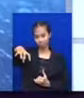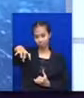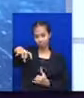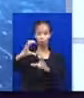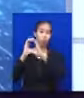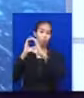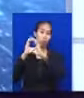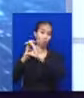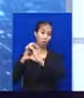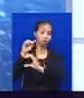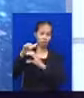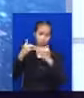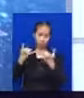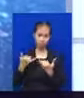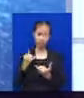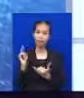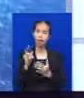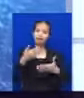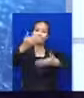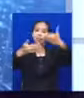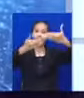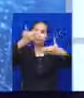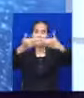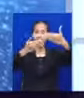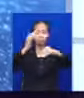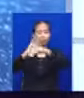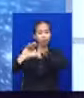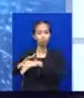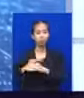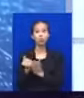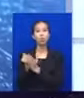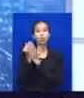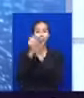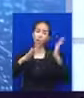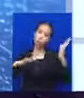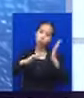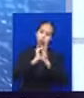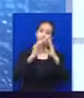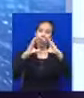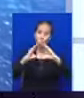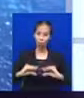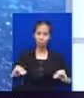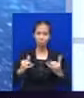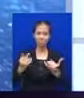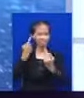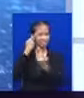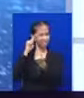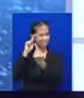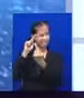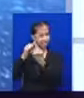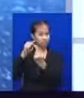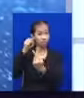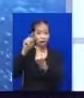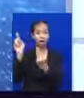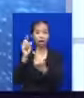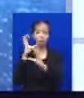เชื่อมั่นให้กับประชาชนโดยเปิดกิจกรรมรณรงค์ป้องกันและลดอุบัติเหตุทางถนนช่วงสงกรานต์ตั้งเป้าลดอุบัติเหตุจากรถโดยส